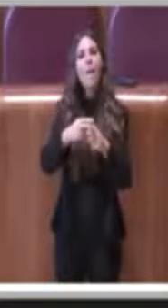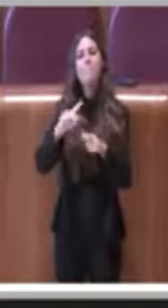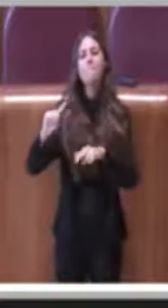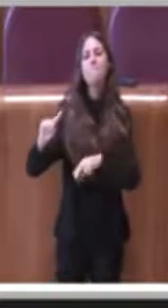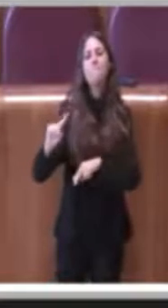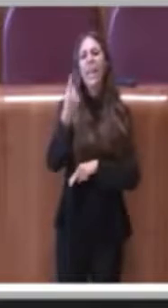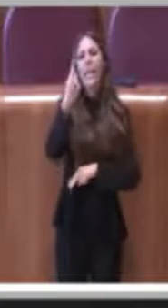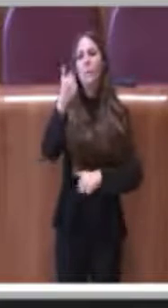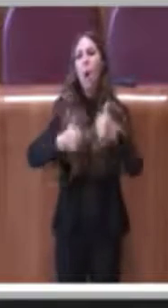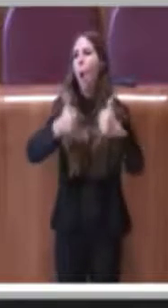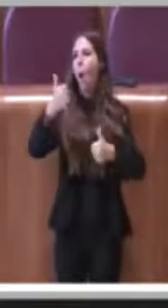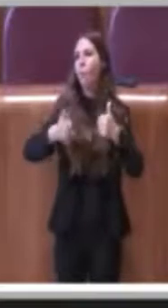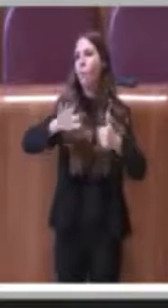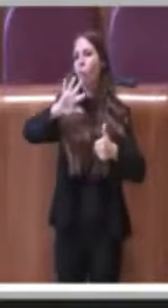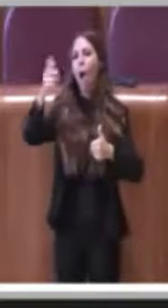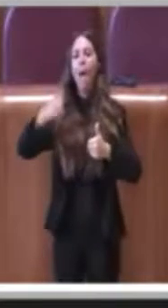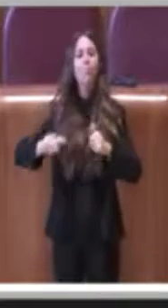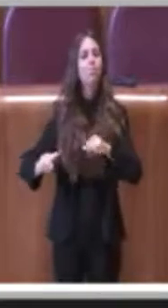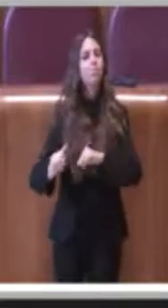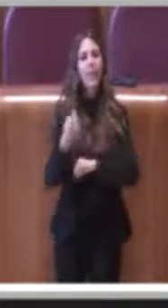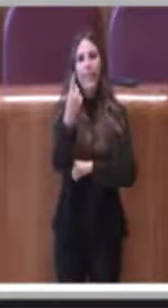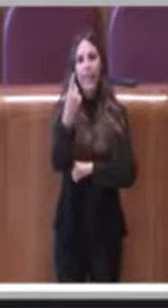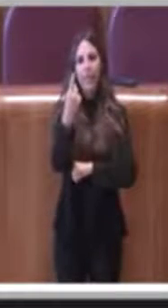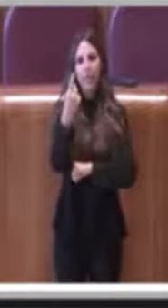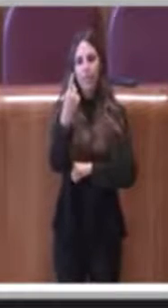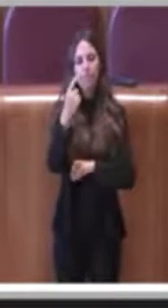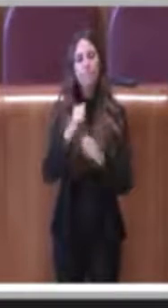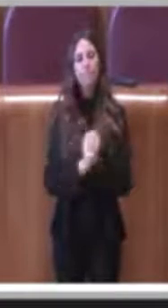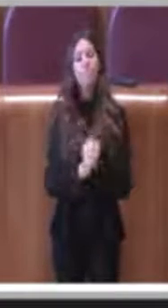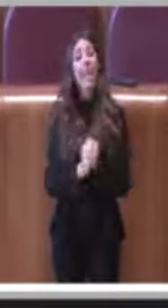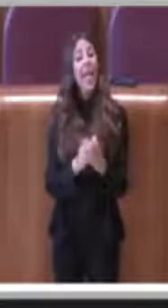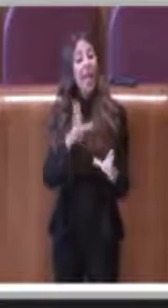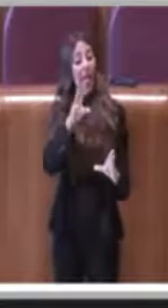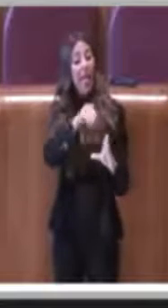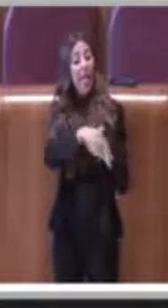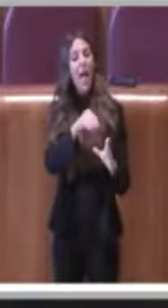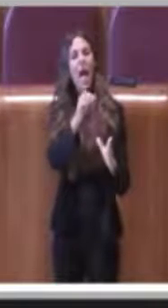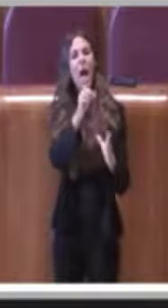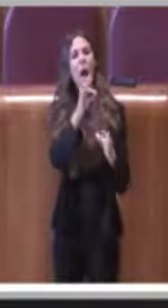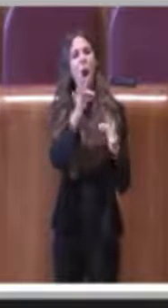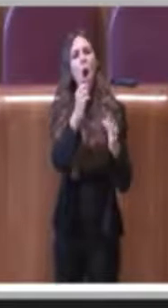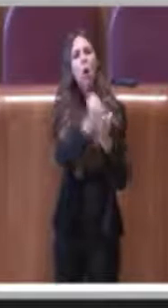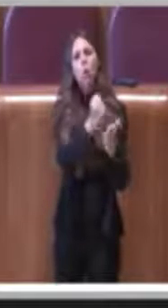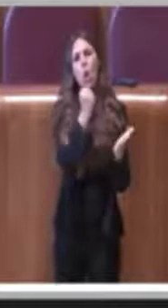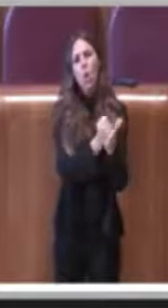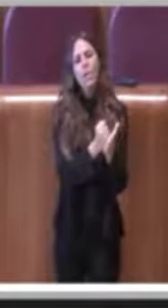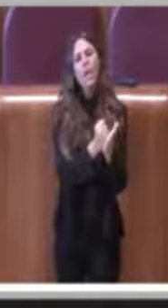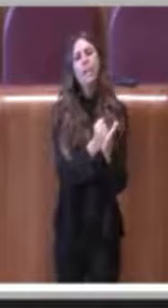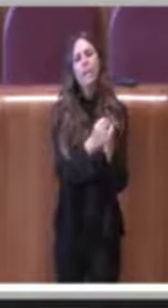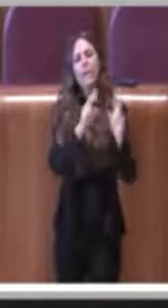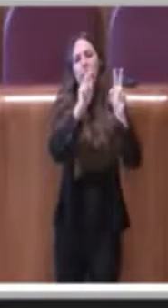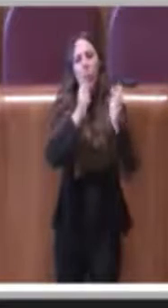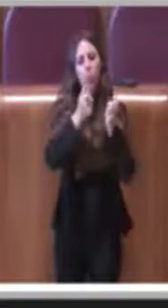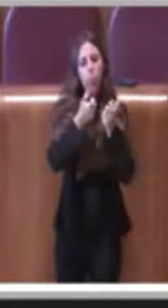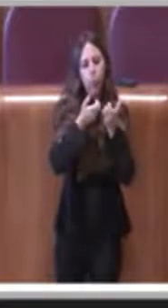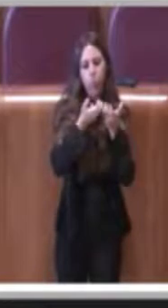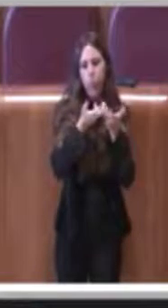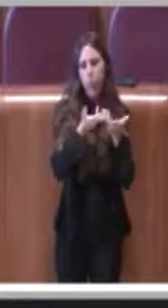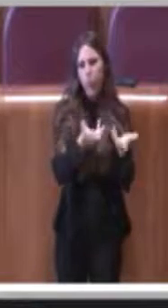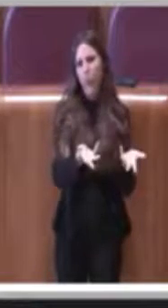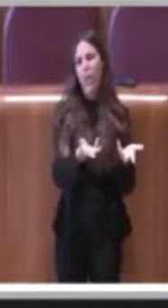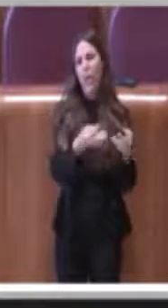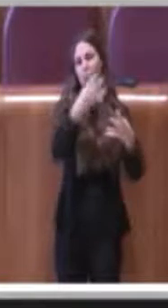posto. Entrando poi nello specifico, i temi che tratta il documento sono tanti, li ha elencati